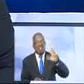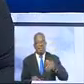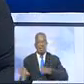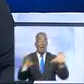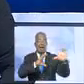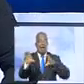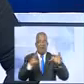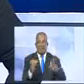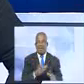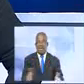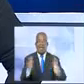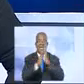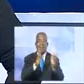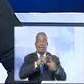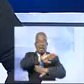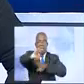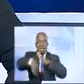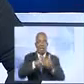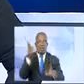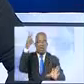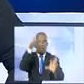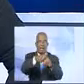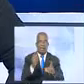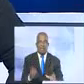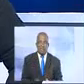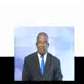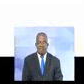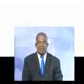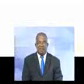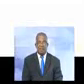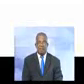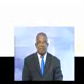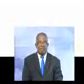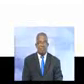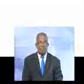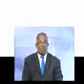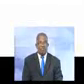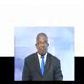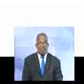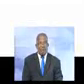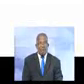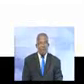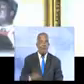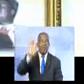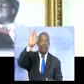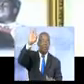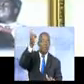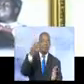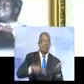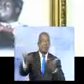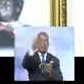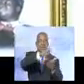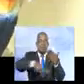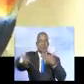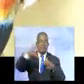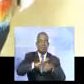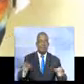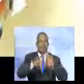à participer à l'événement. Félix Amani, Serge Gangoma. La 9e édition du